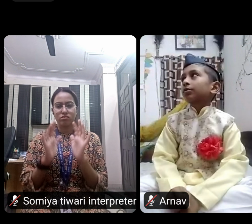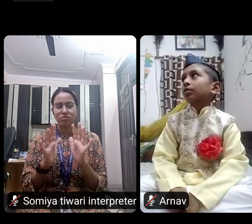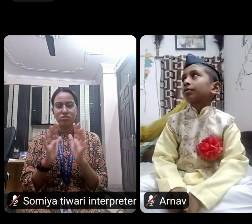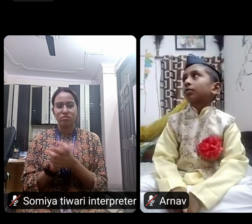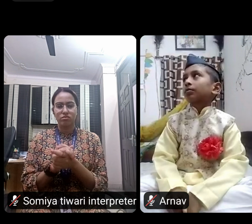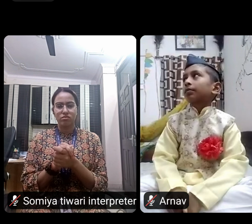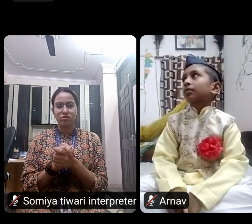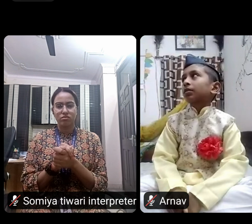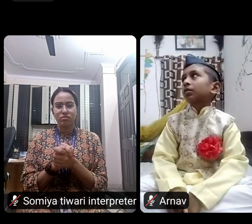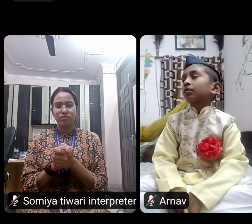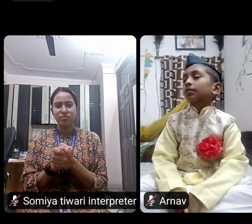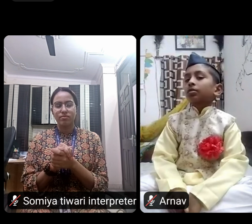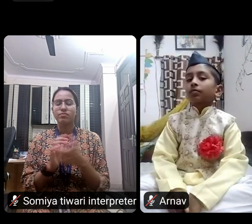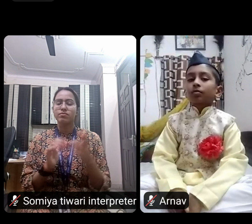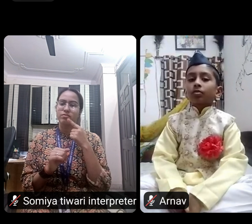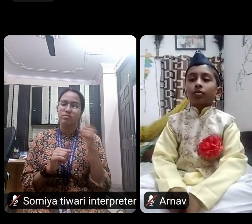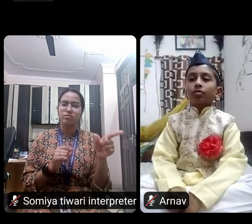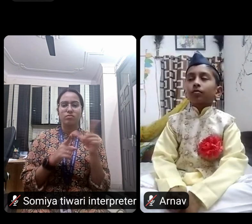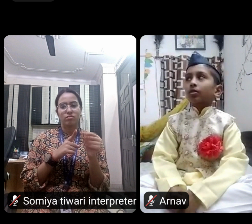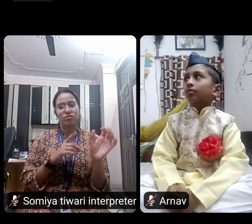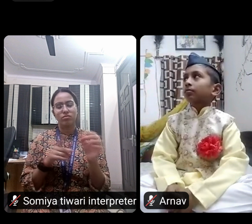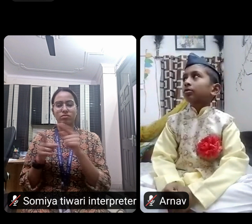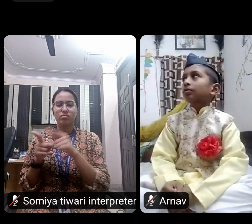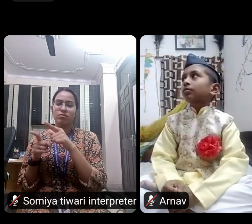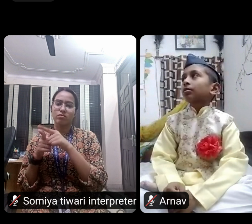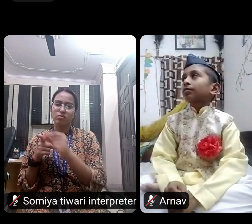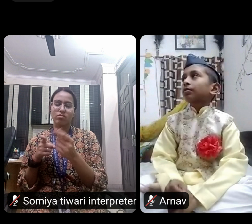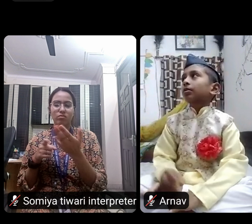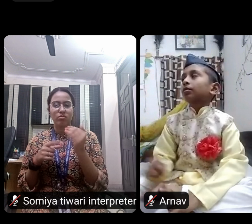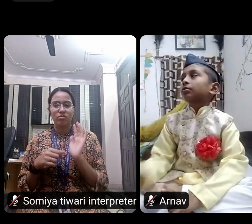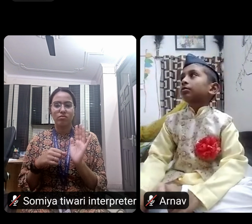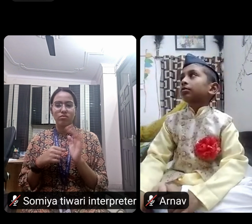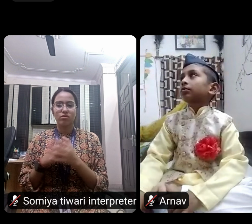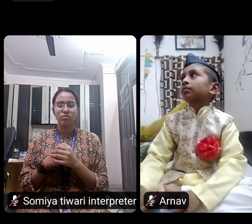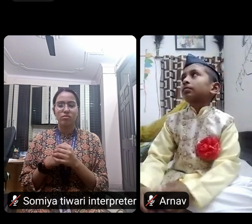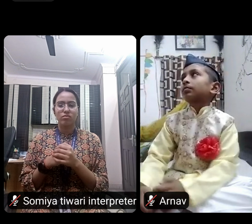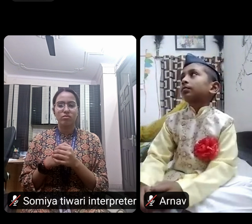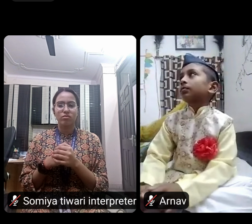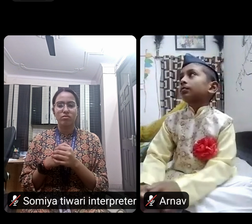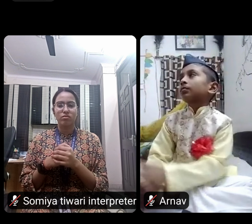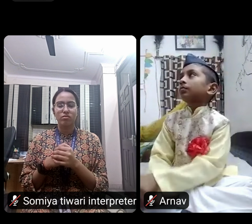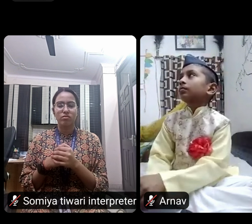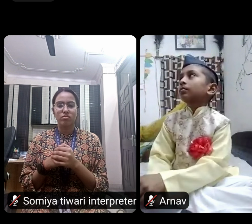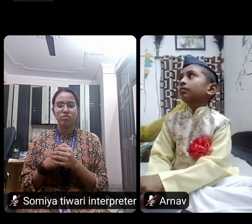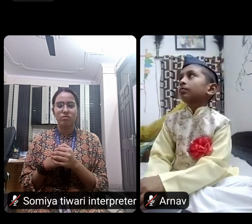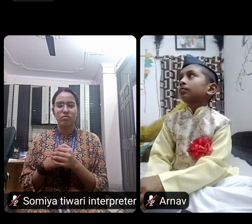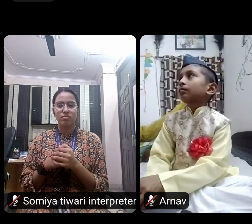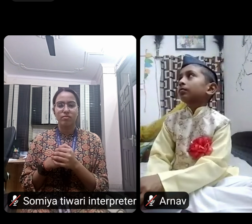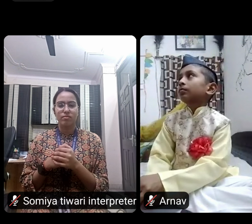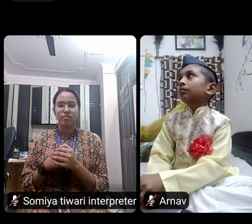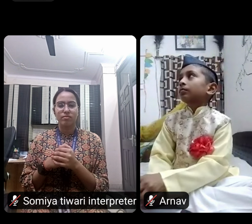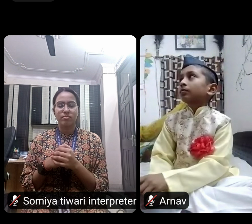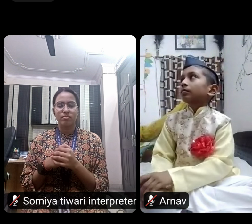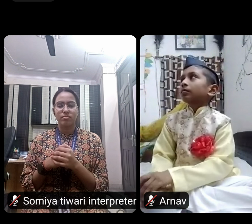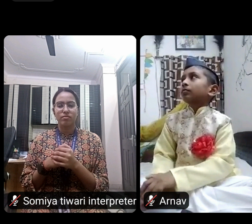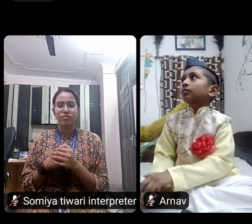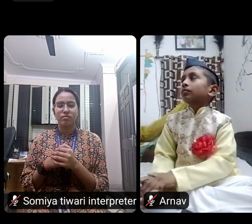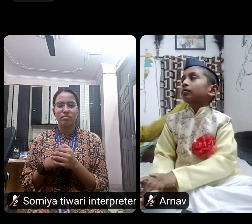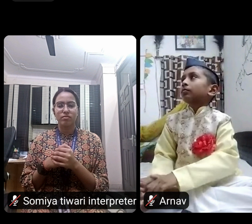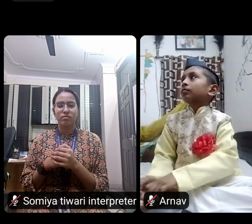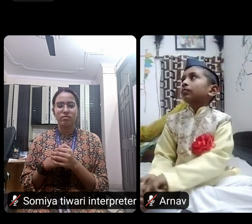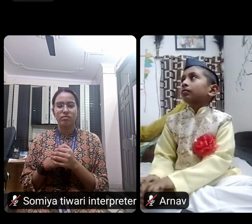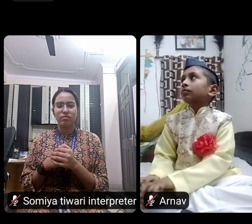दोनों अपने अपने, एक ये भी बहुत अच्छा है, ये भी बहुत अच्छा है। बोल ही नहीं सकती हूँ कि किसको बोलूं अच्छा है, दोनों ही अच्छा